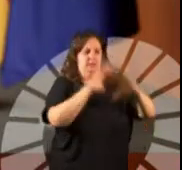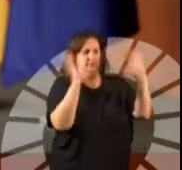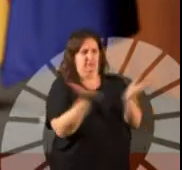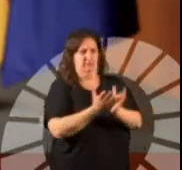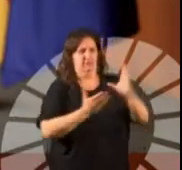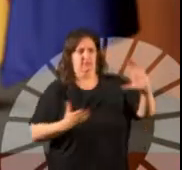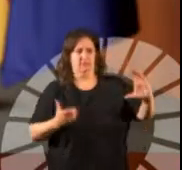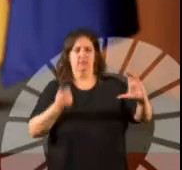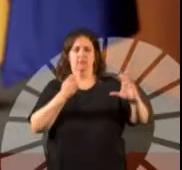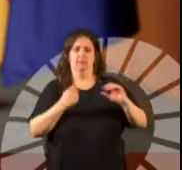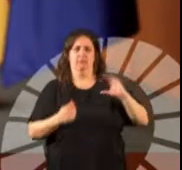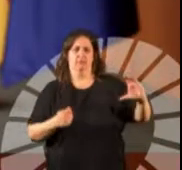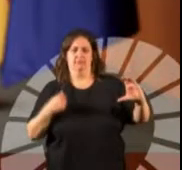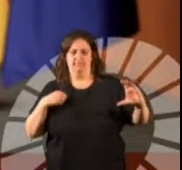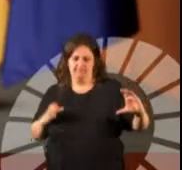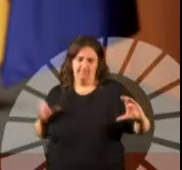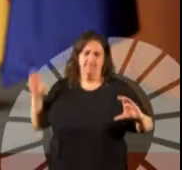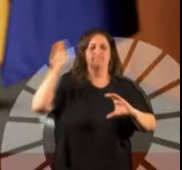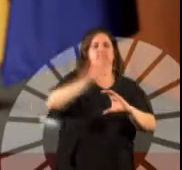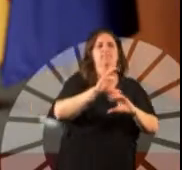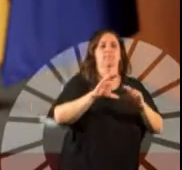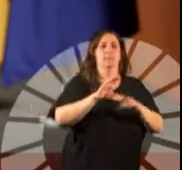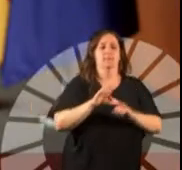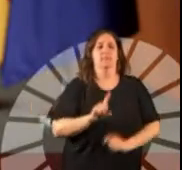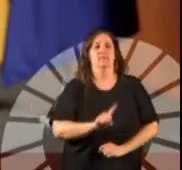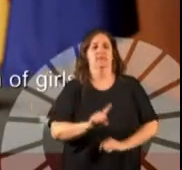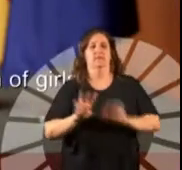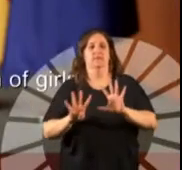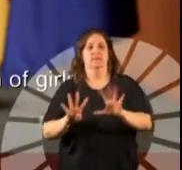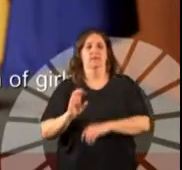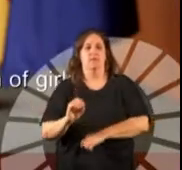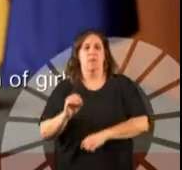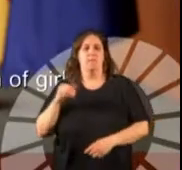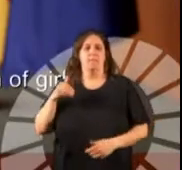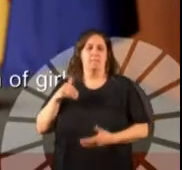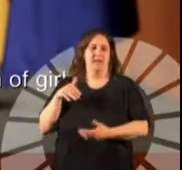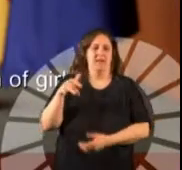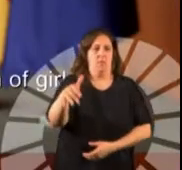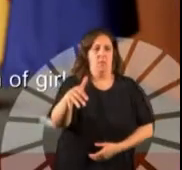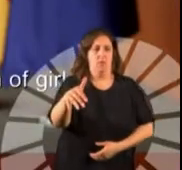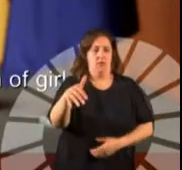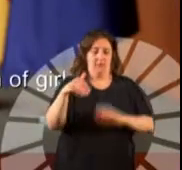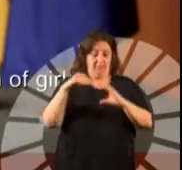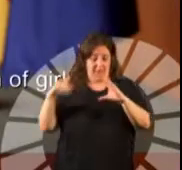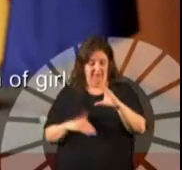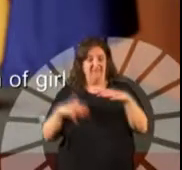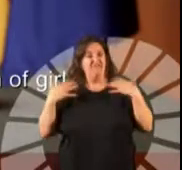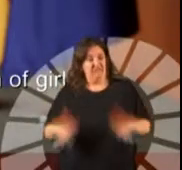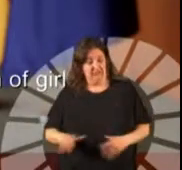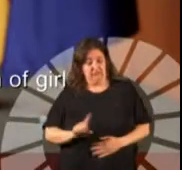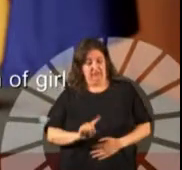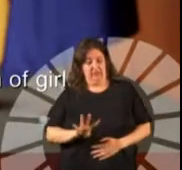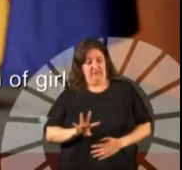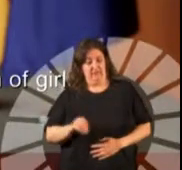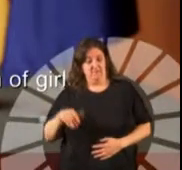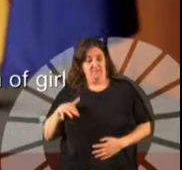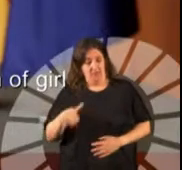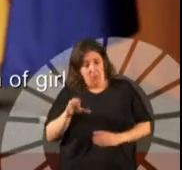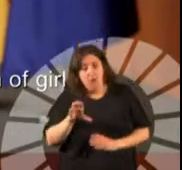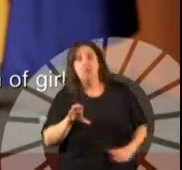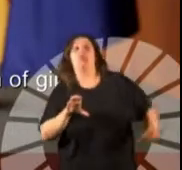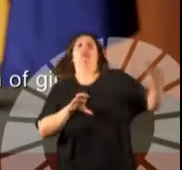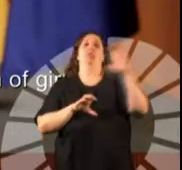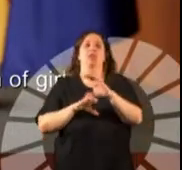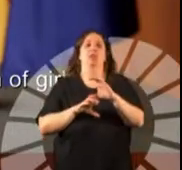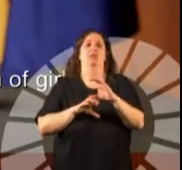das internationale Aktionsbündnis investieren. Das sind Investitionen, die insbesondere der Bildung von Mädchen